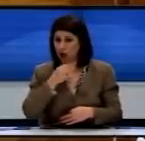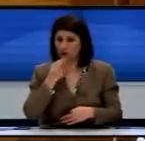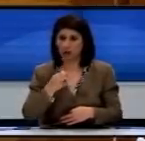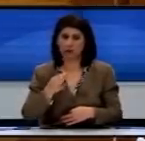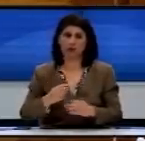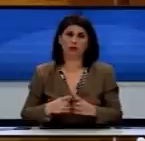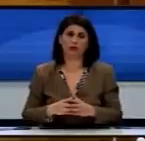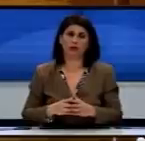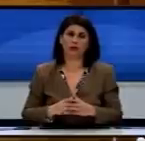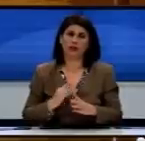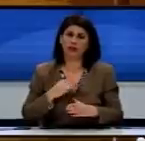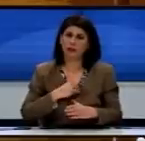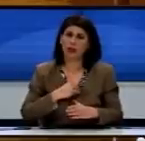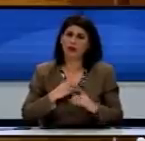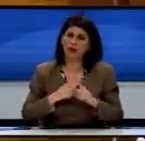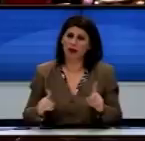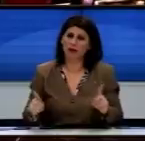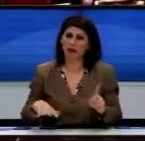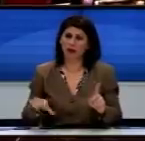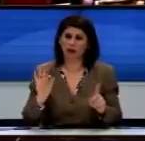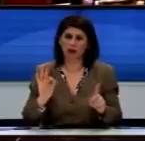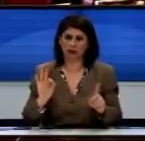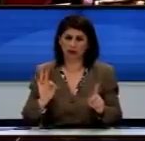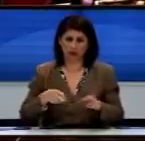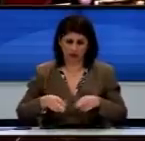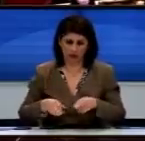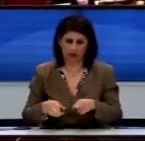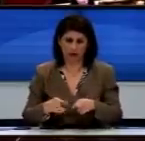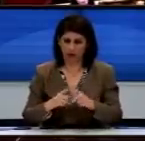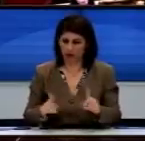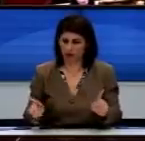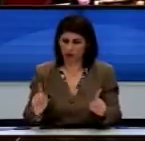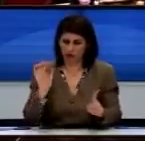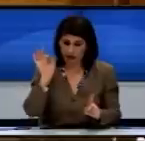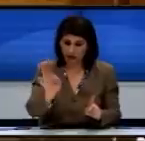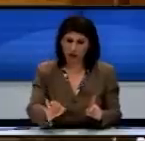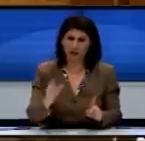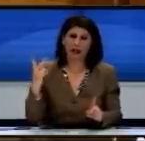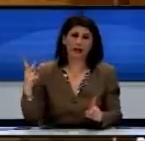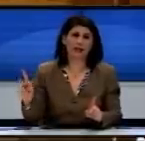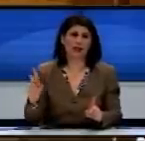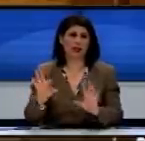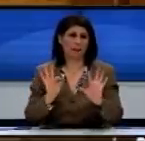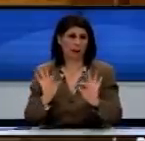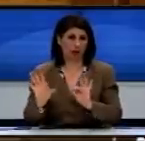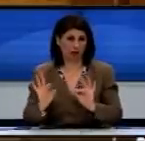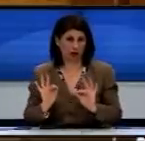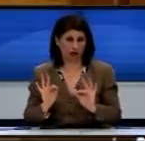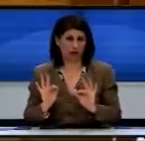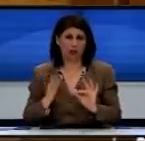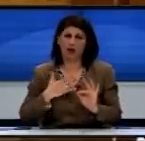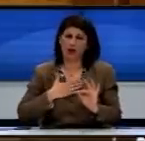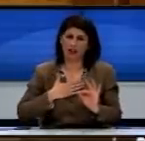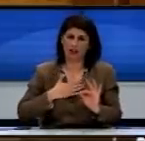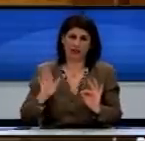διότι αλλιώς είχατε ξεκινήσει τη διαδρομή σας και αλλιώς καταλήγετε, αλλά αυτές είναι δικές σας επιλογές, τις οποίες δεν